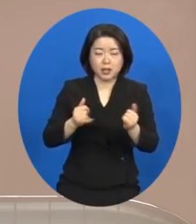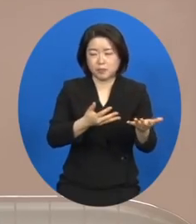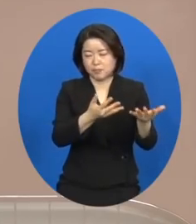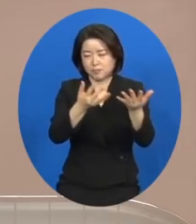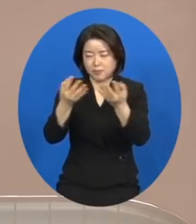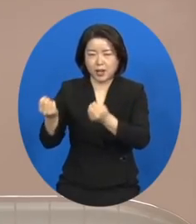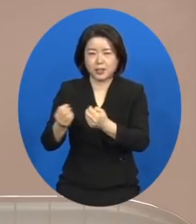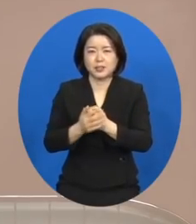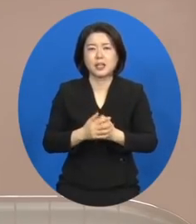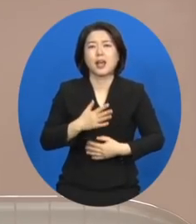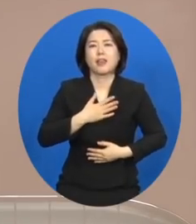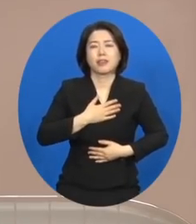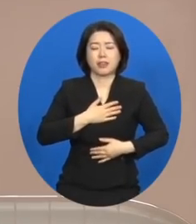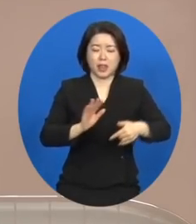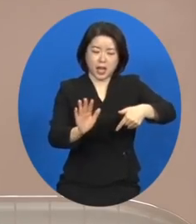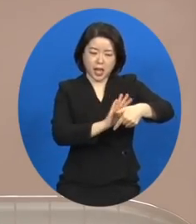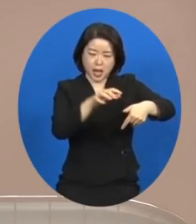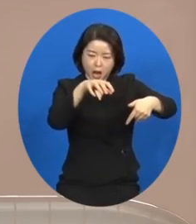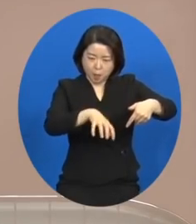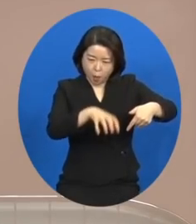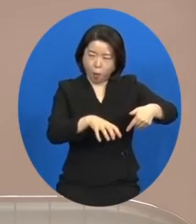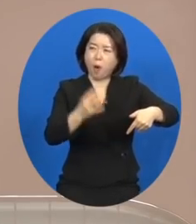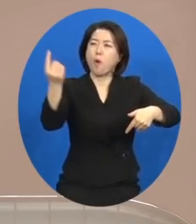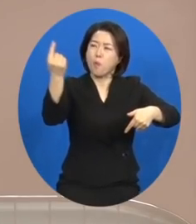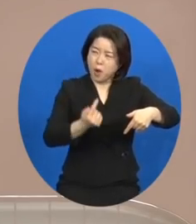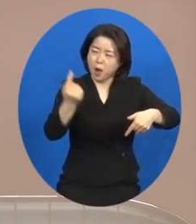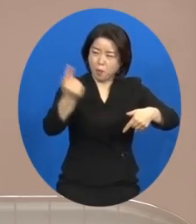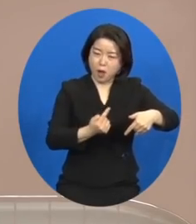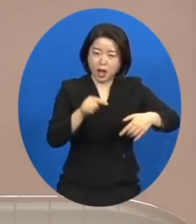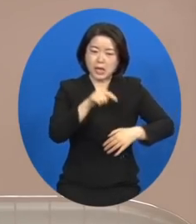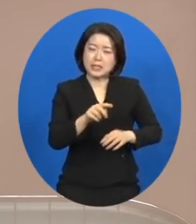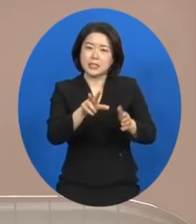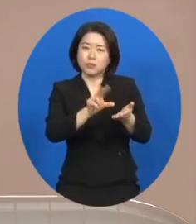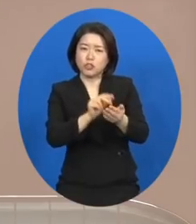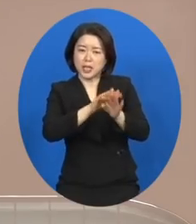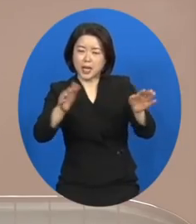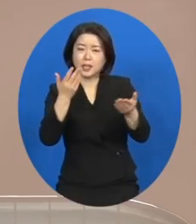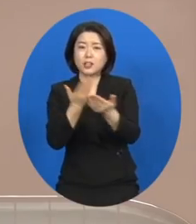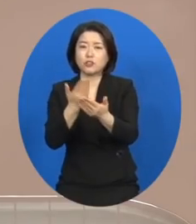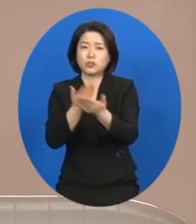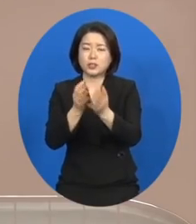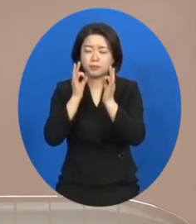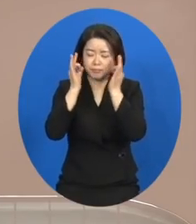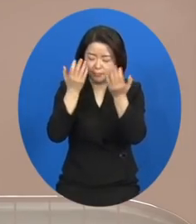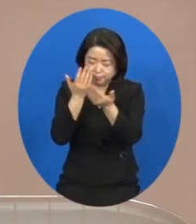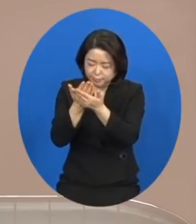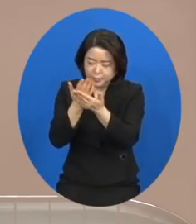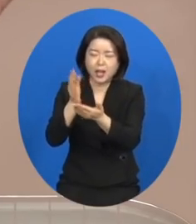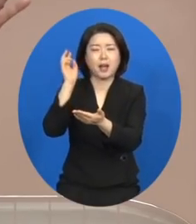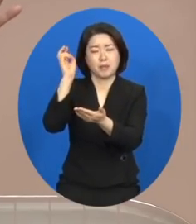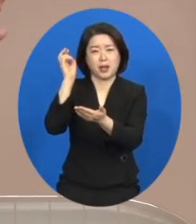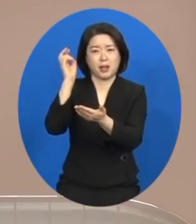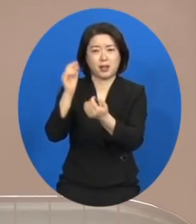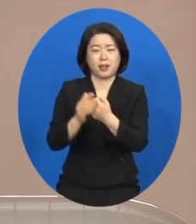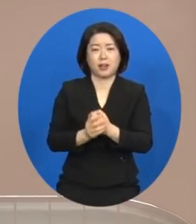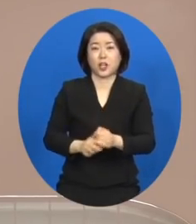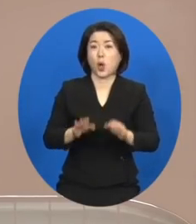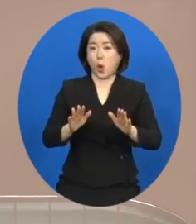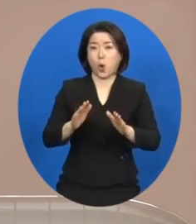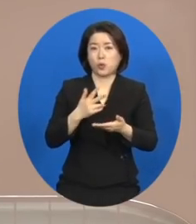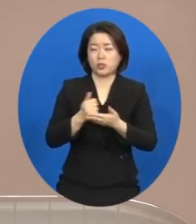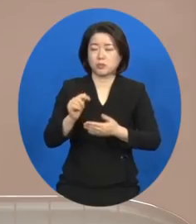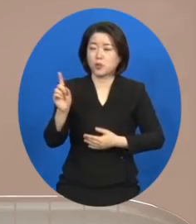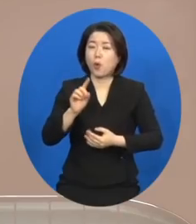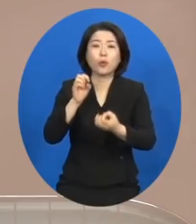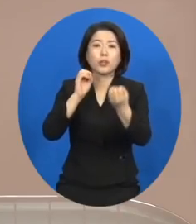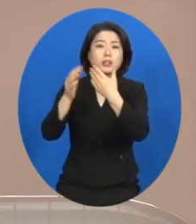주님, 나의 가버나움으로 와주셔서 이 문제를 해결해 주십시오라고 간구할 거예요. 그래 주님은 오늘 우리에게 어떤 응답을